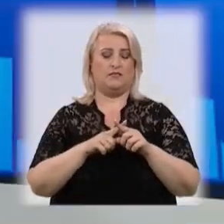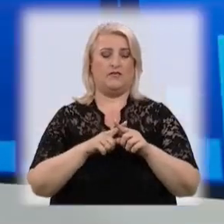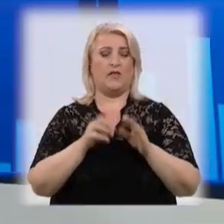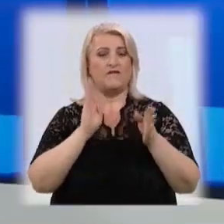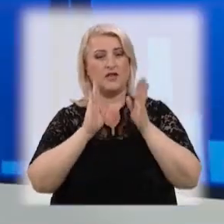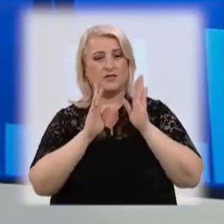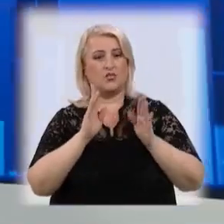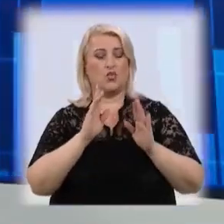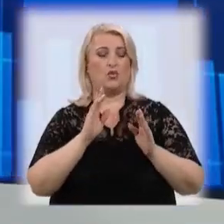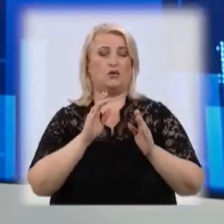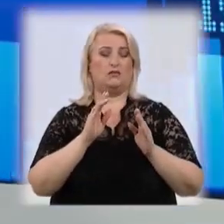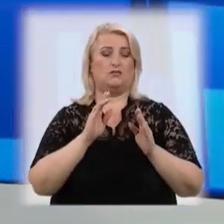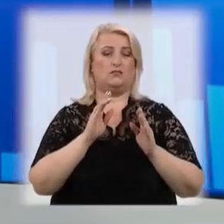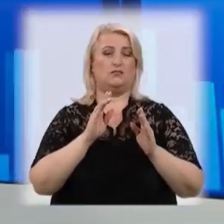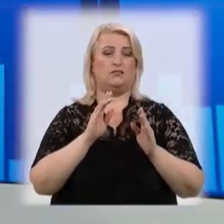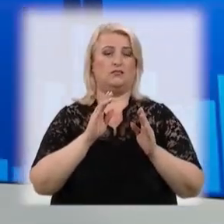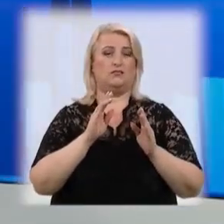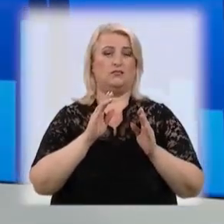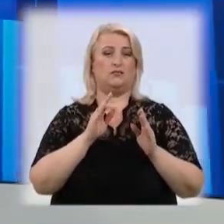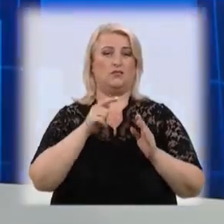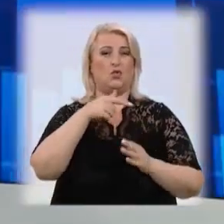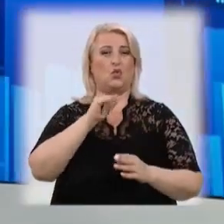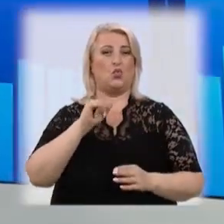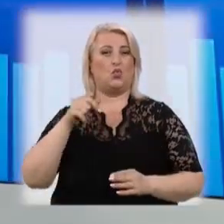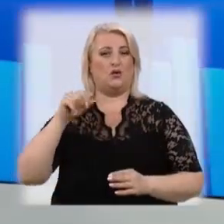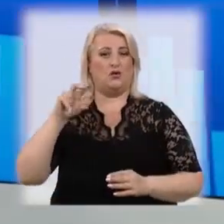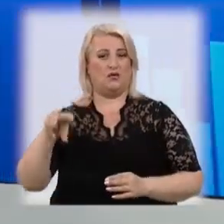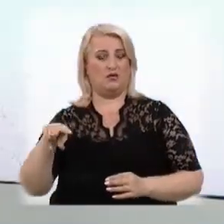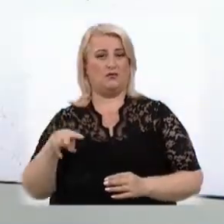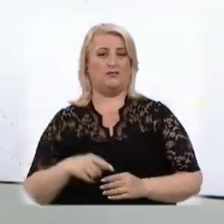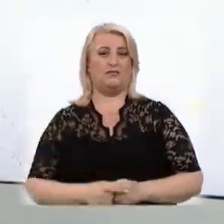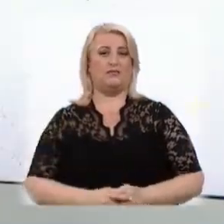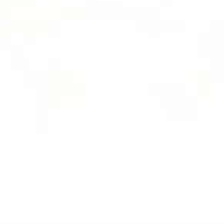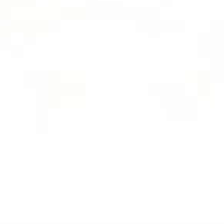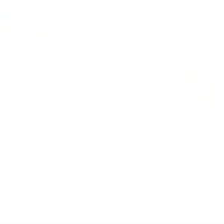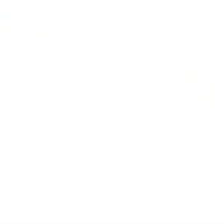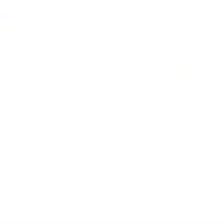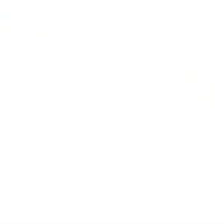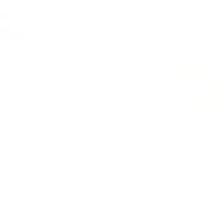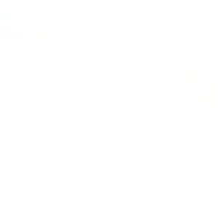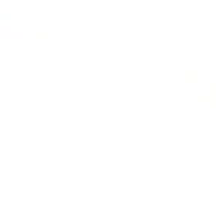După ce ne reîntoarcem aici în câteva minute acum publicitate